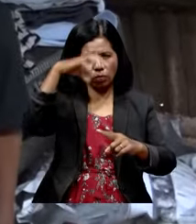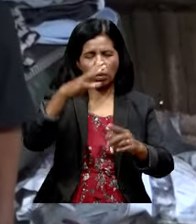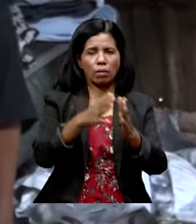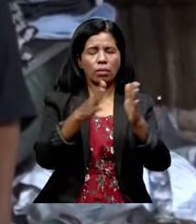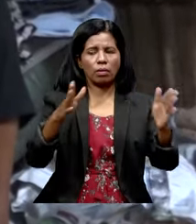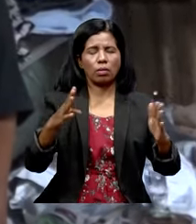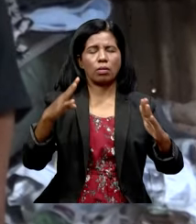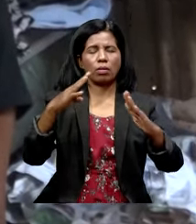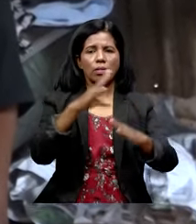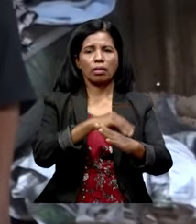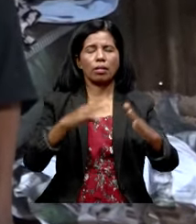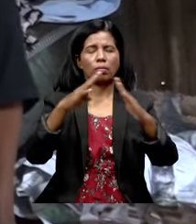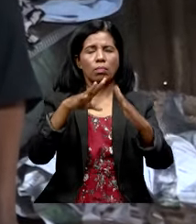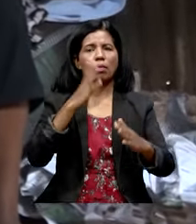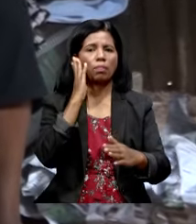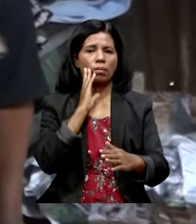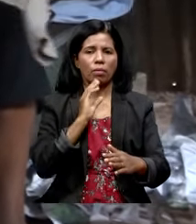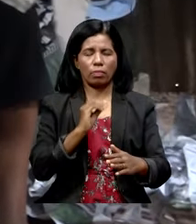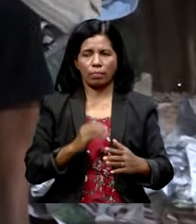uma larang bokong hotu.